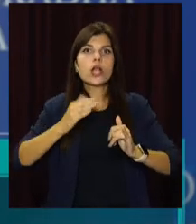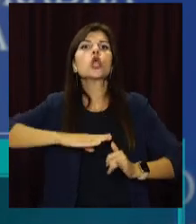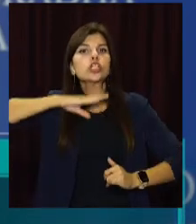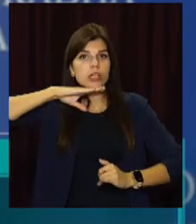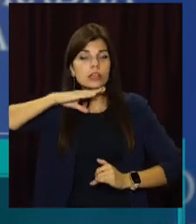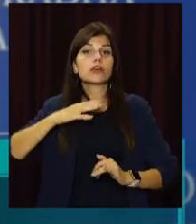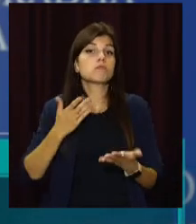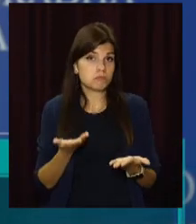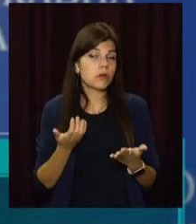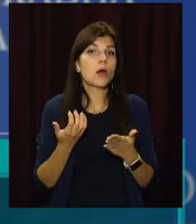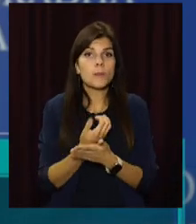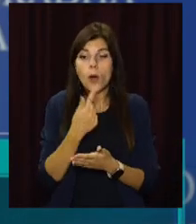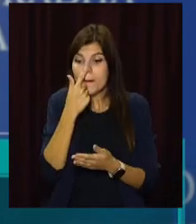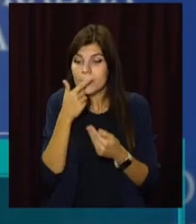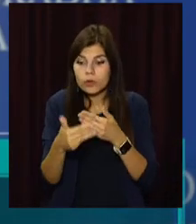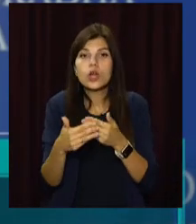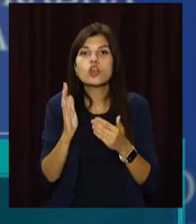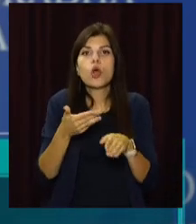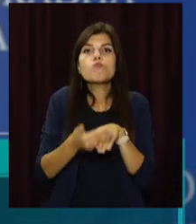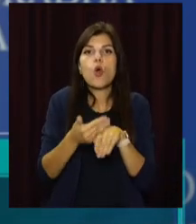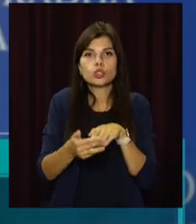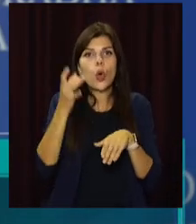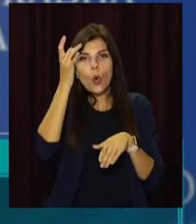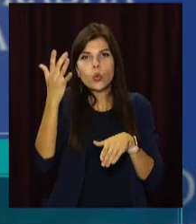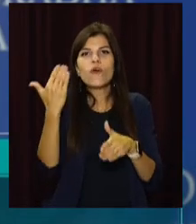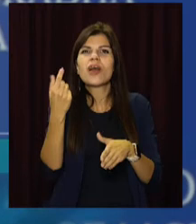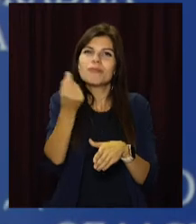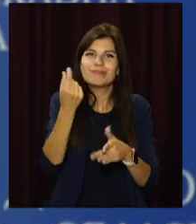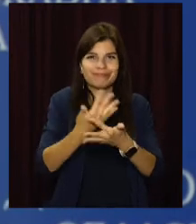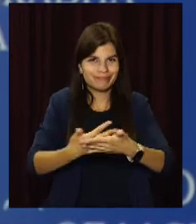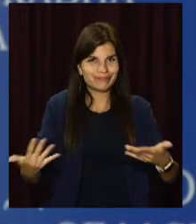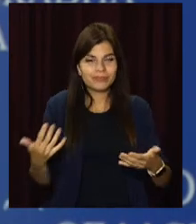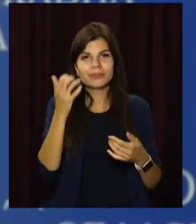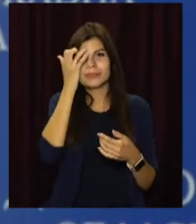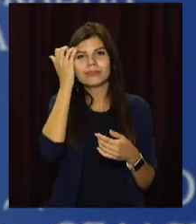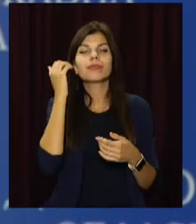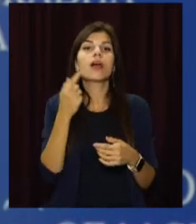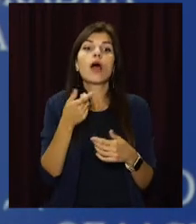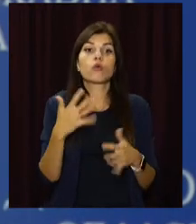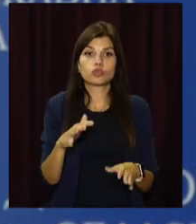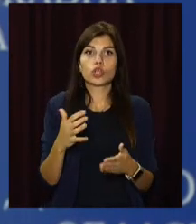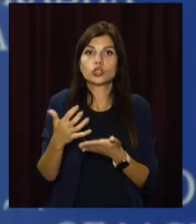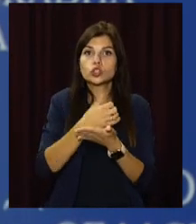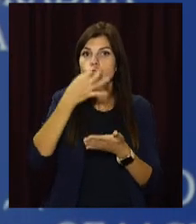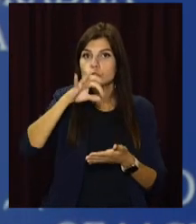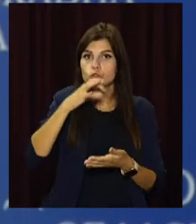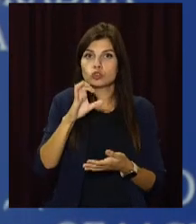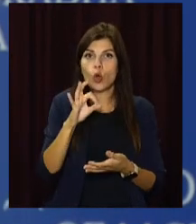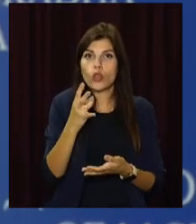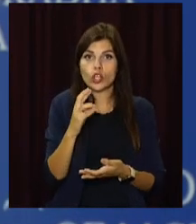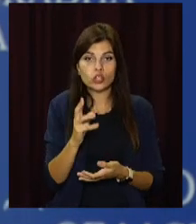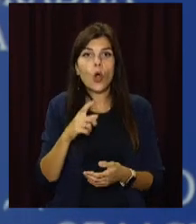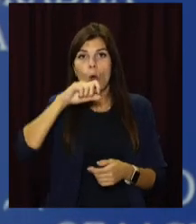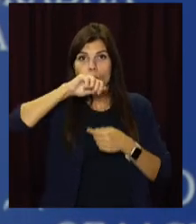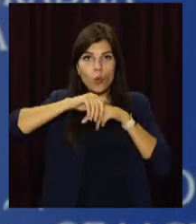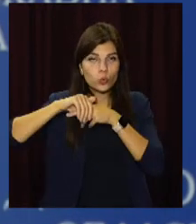хочу сказати, що попереду в нас жнива пізніх культур. На даний час в деяких районах області вже розпочали збирати соняшник, на черзі